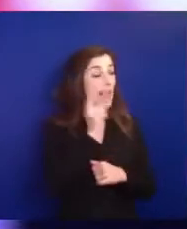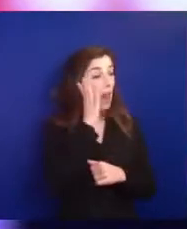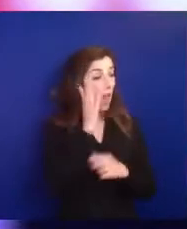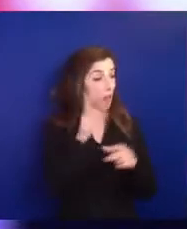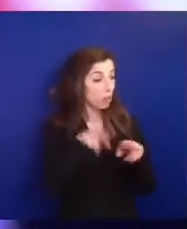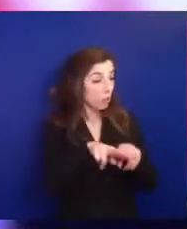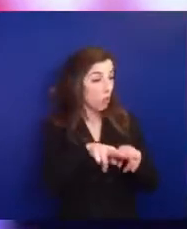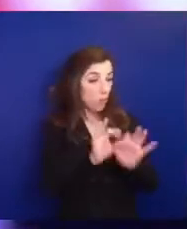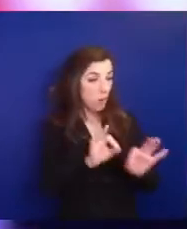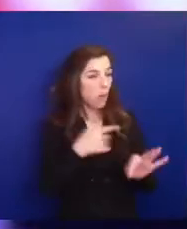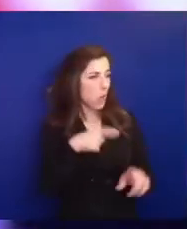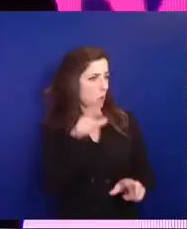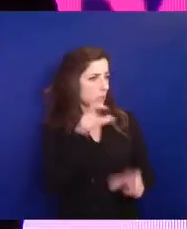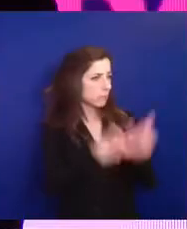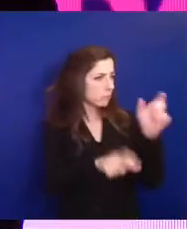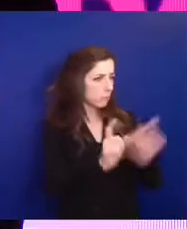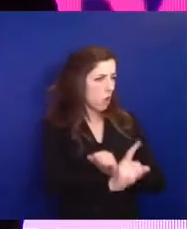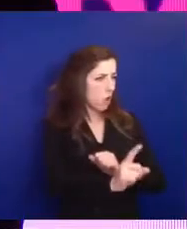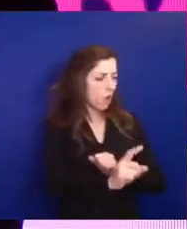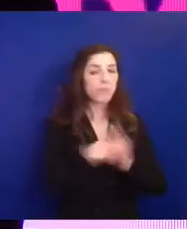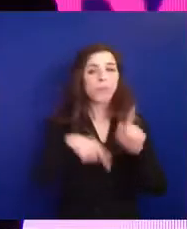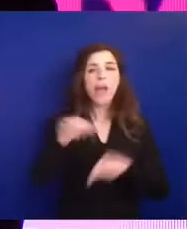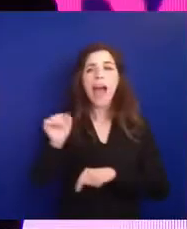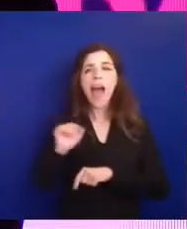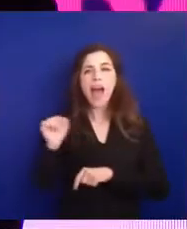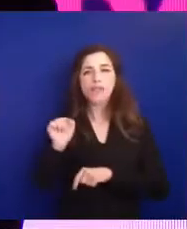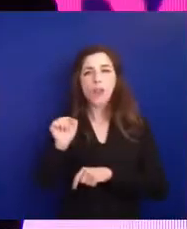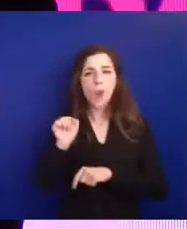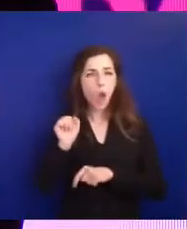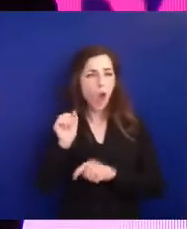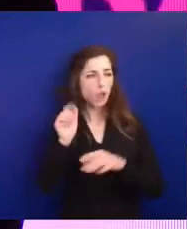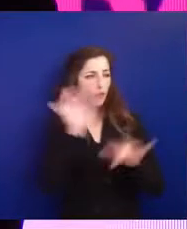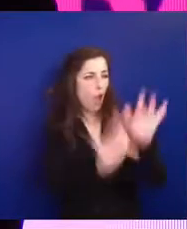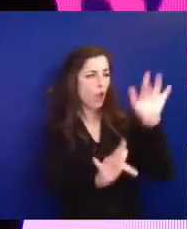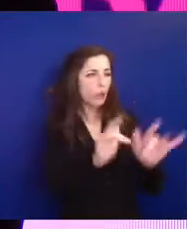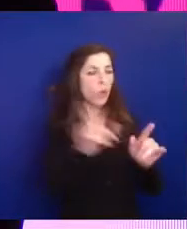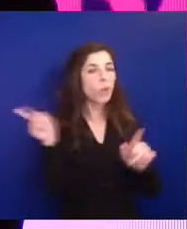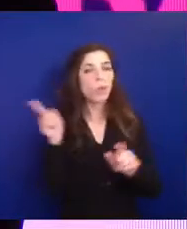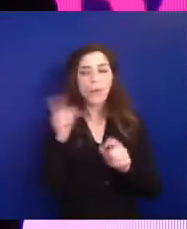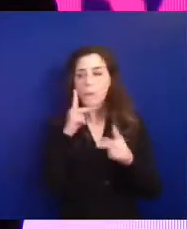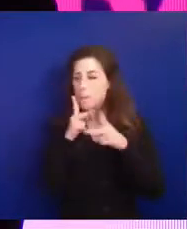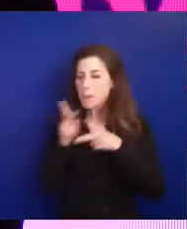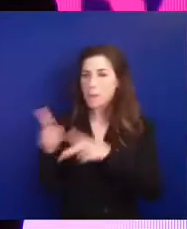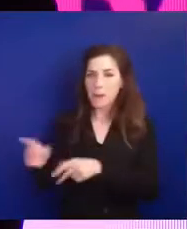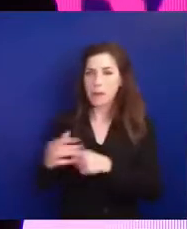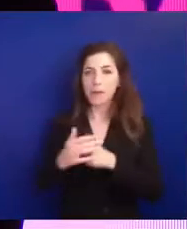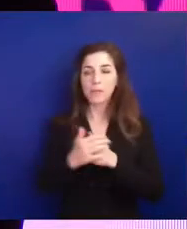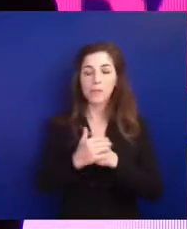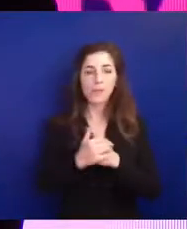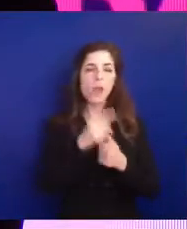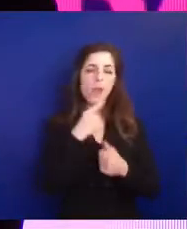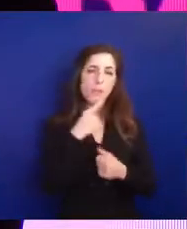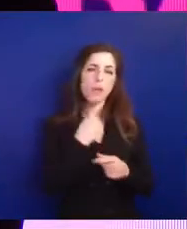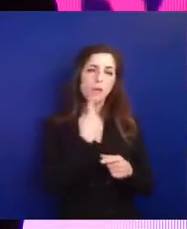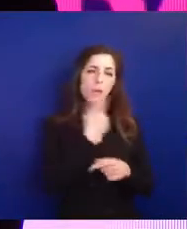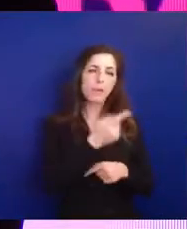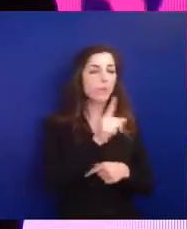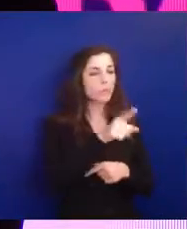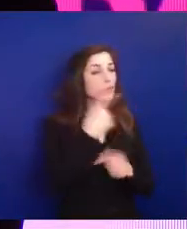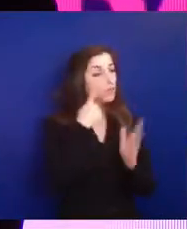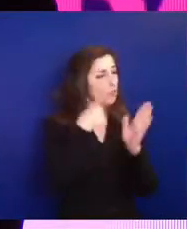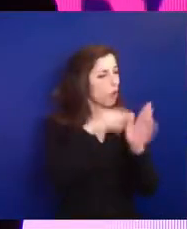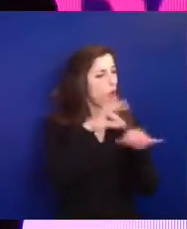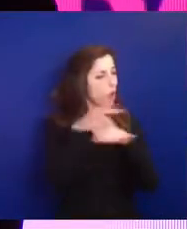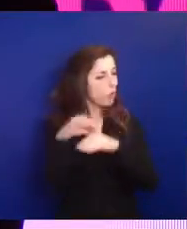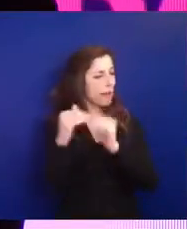sgrido angelo perché continua a metterci le mani addosso ci assicurava che ci avrebbe riaccompagnato a casa che però non dovevamo dire